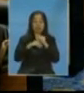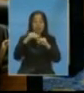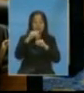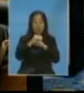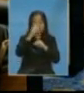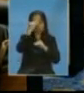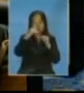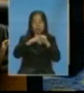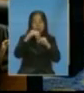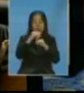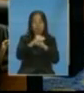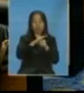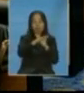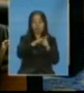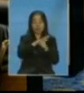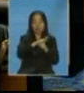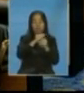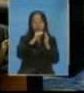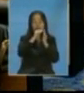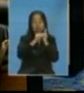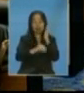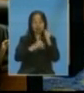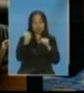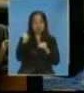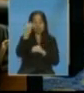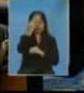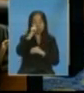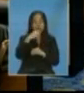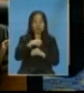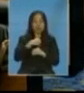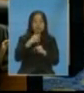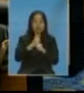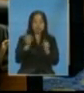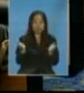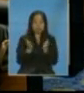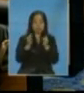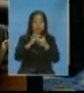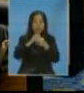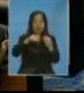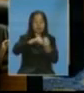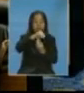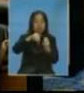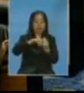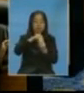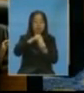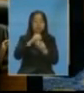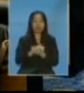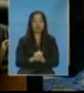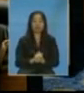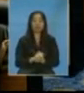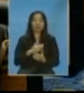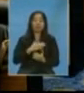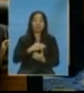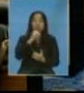นโครงการขนาดเล็กกระจายไปก็เพราะต้องการที่จะกระตุ้นเศรษฐกิจให้ทั่วถึงผมกล้าพูดด้วย